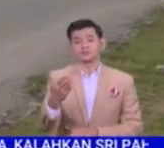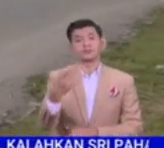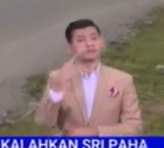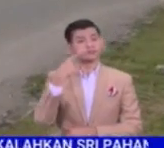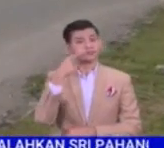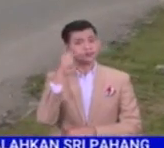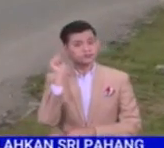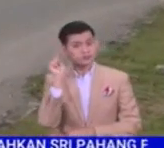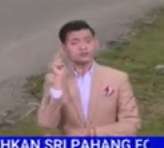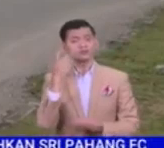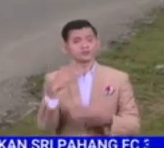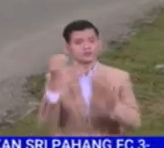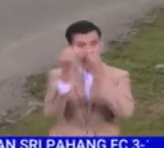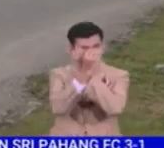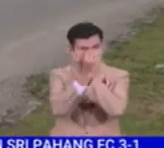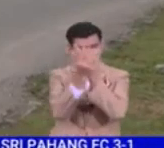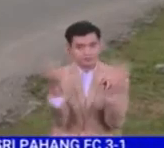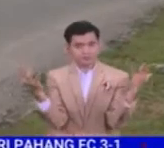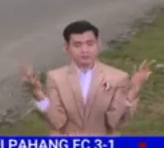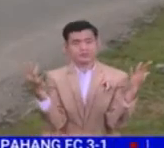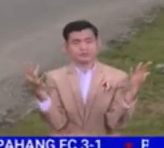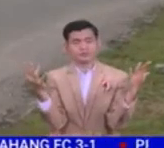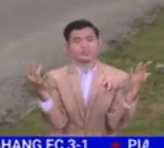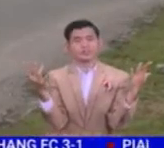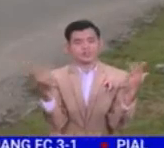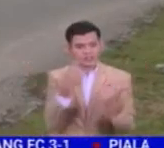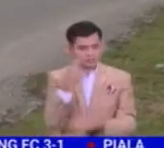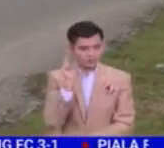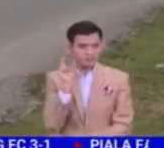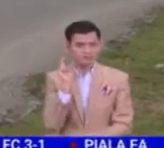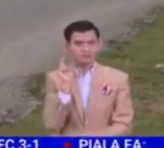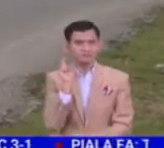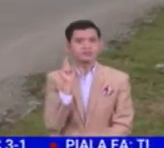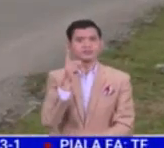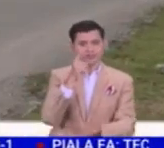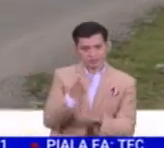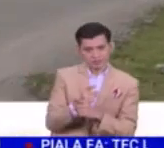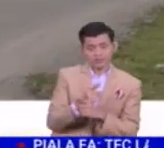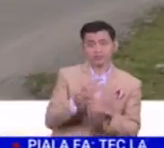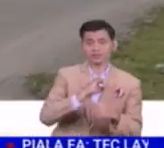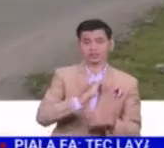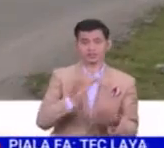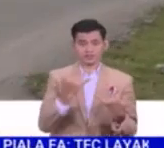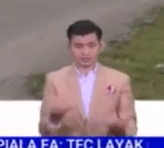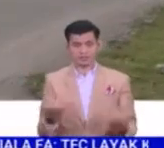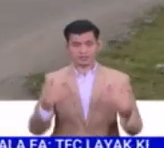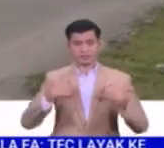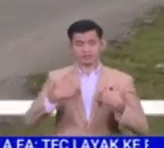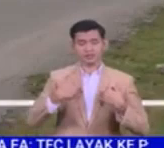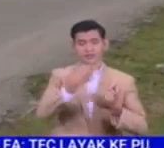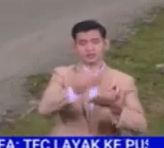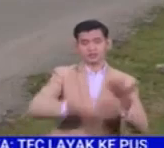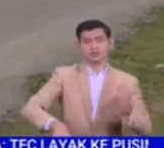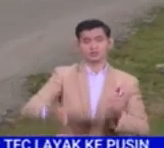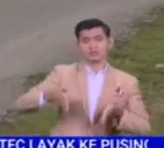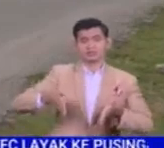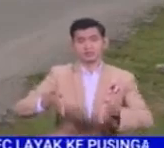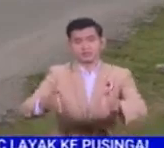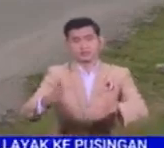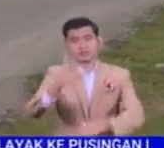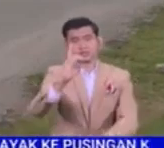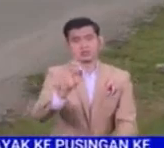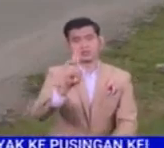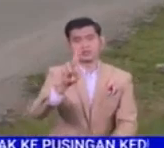seperti yang telah diwawarkan oleh sahabat penyampai saya seketika tadi, betul. Saya kini berada di tol Jalan Duta